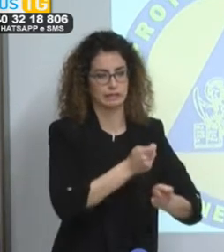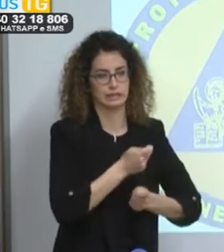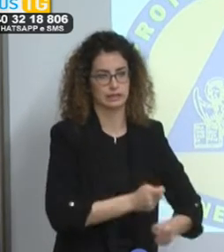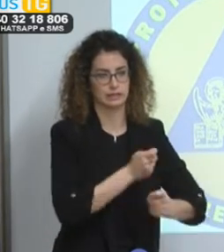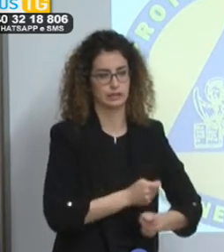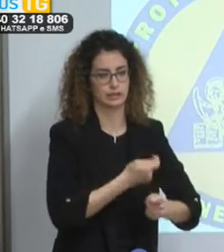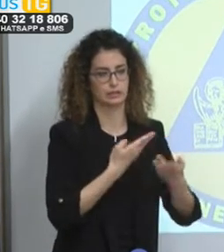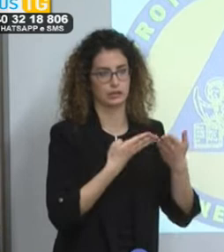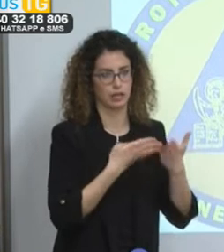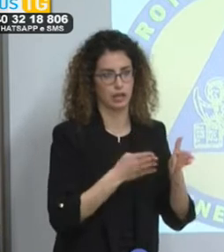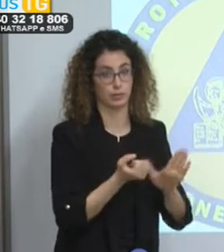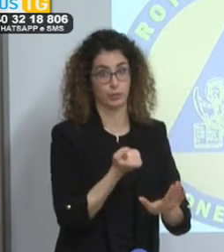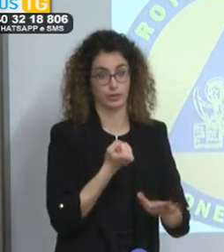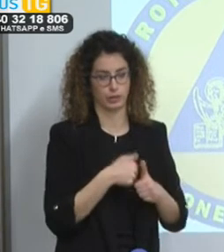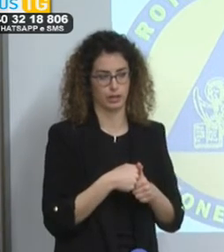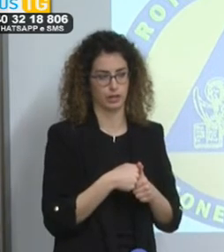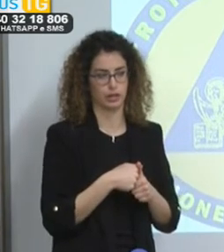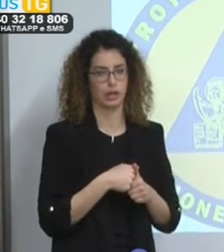possibili riaperture anche prima.